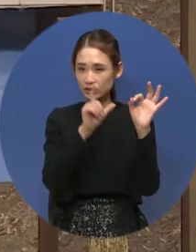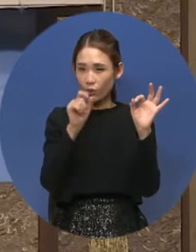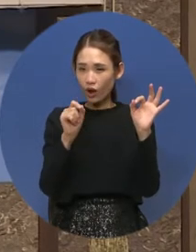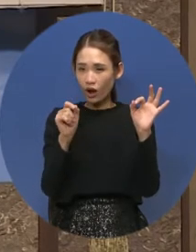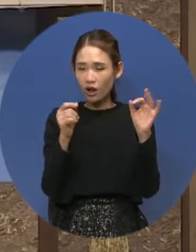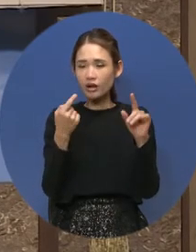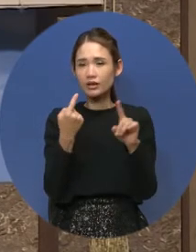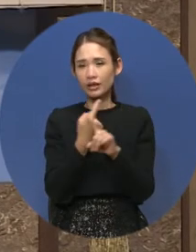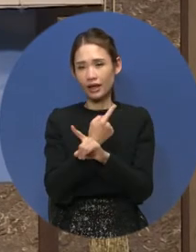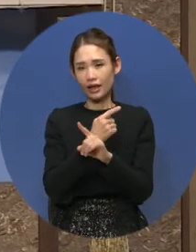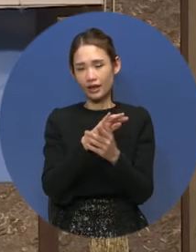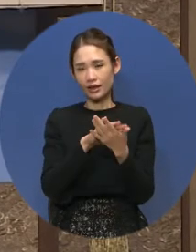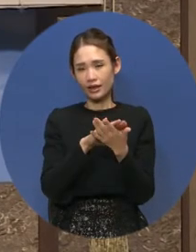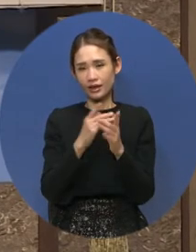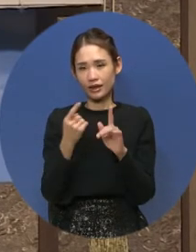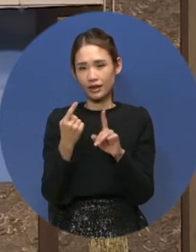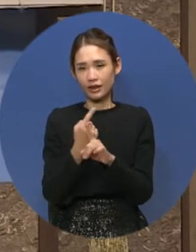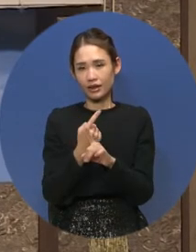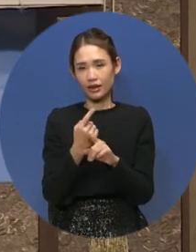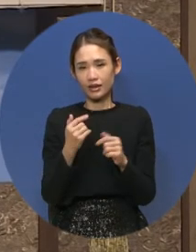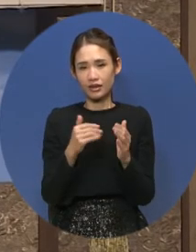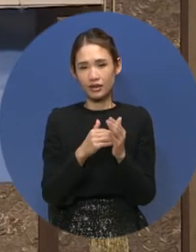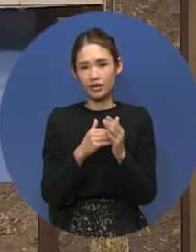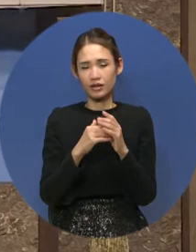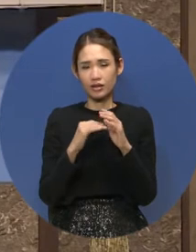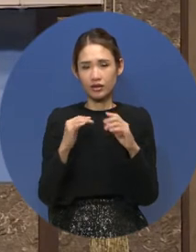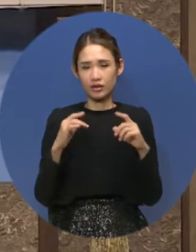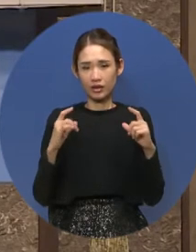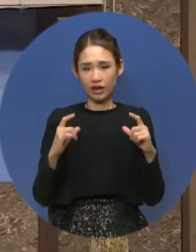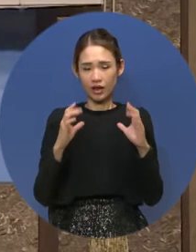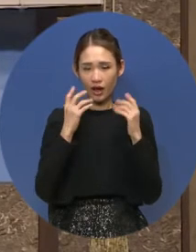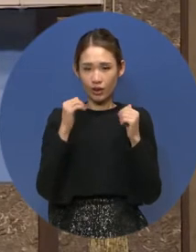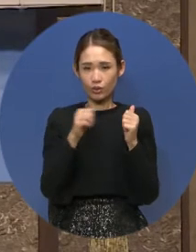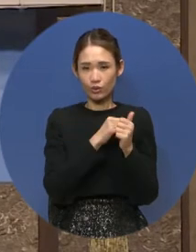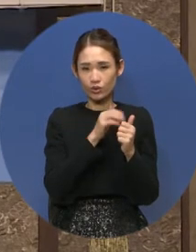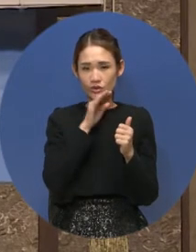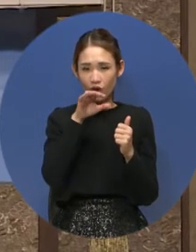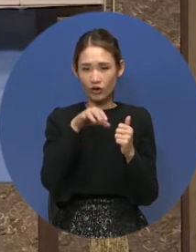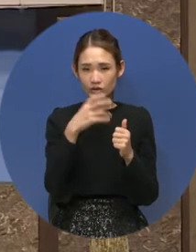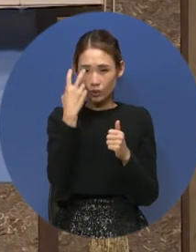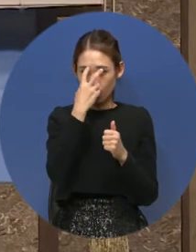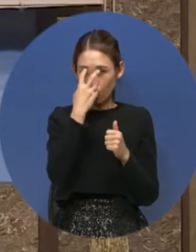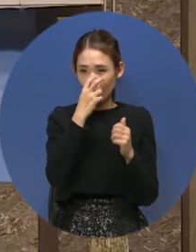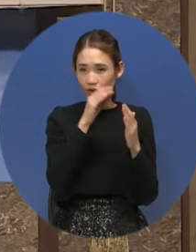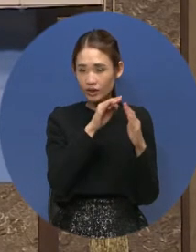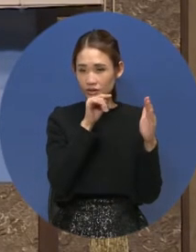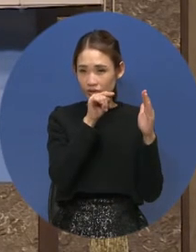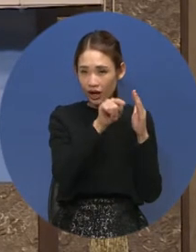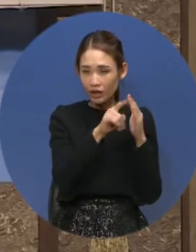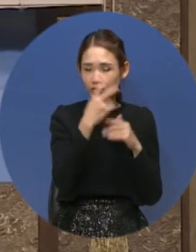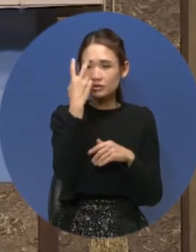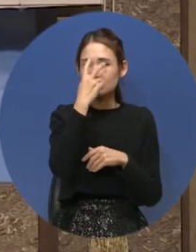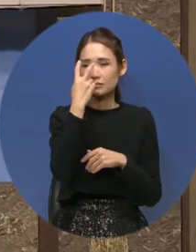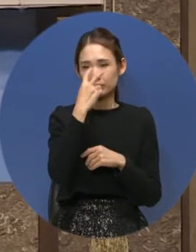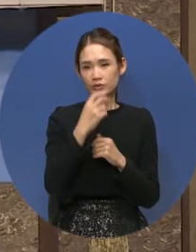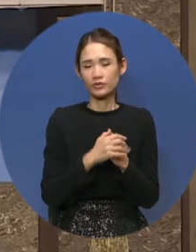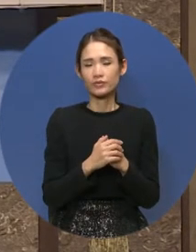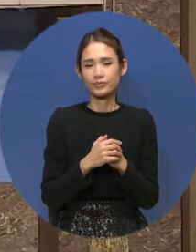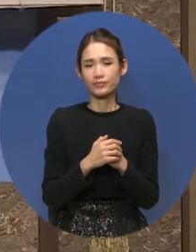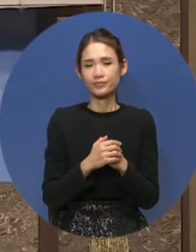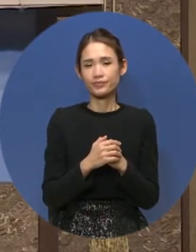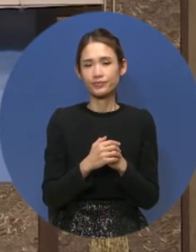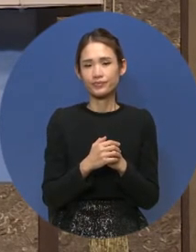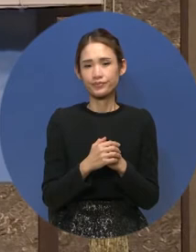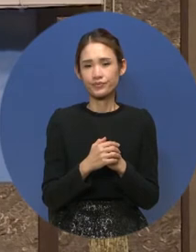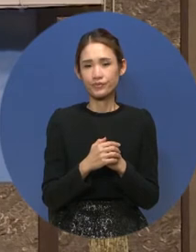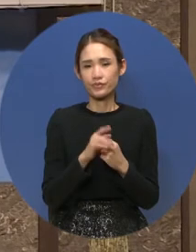것 같습니다. 네. 그래서 저희 구는 아동학대 현장 조사를 직접 이제 시행을 하고 있는데요. 저희 구는